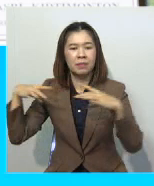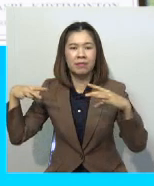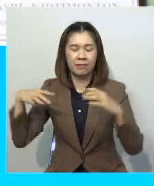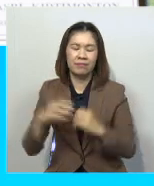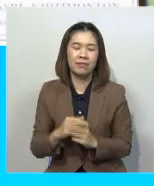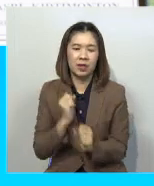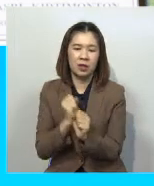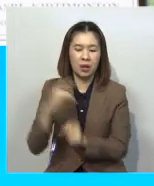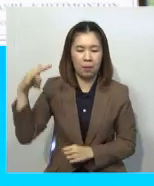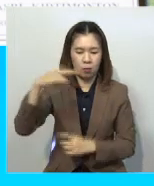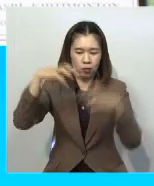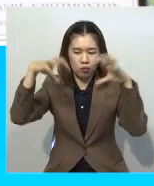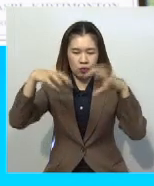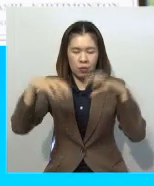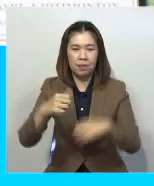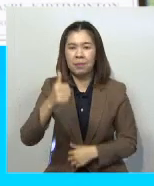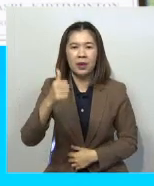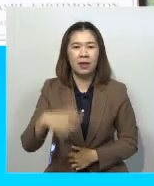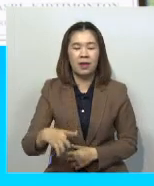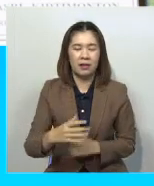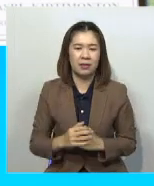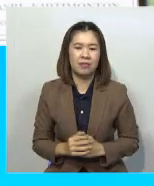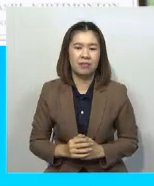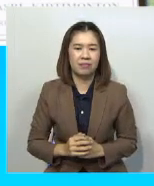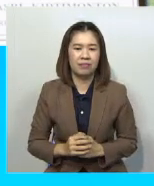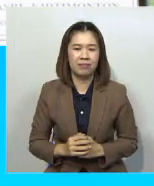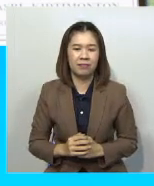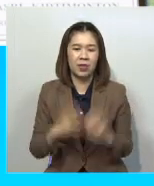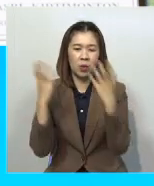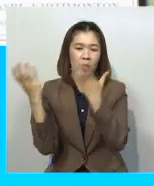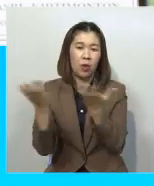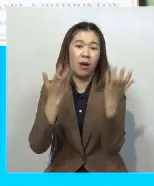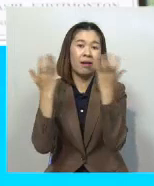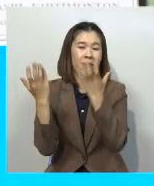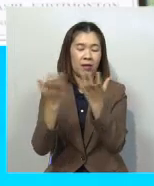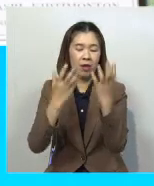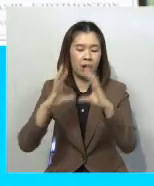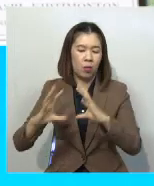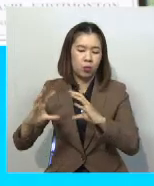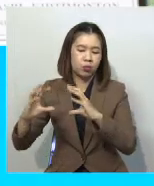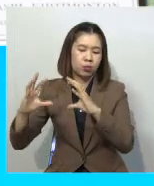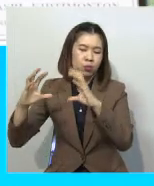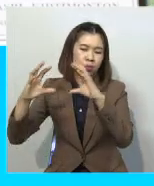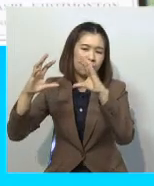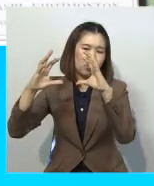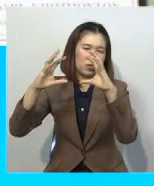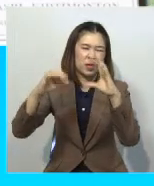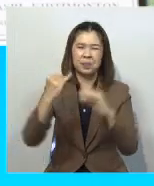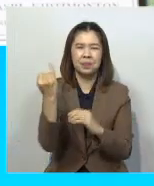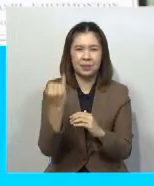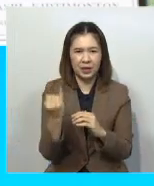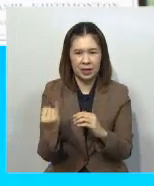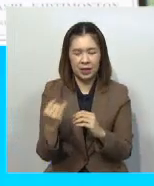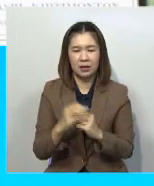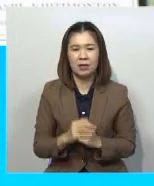ที่จะขึ้นปฏิบัติการฝนหลวงนะครับและค่าการยกตัวของมวลอากาศก็ไม่ดีนะครับเพราะฉะนั้นเนี่ยเราก็ติดตามระหว่